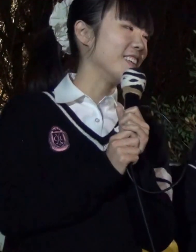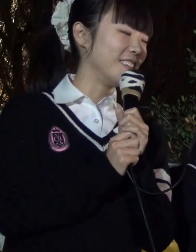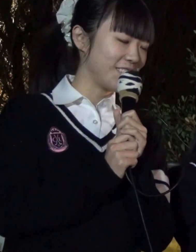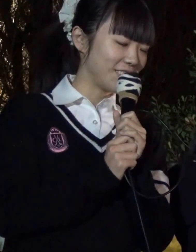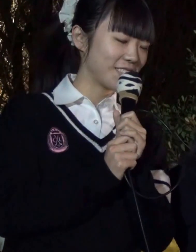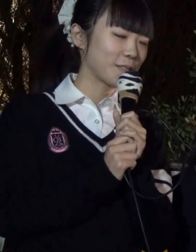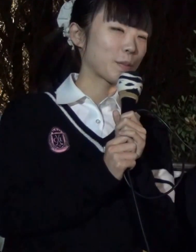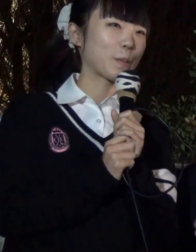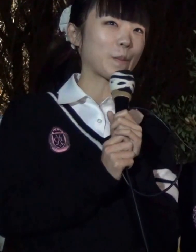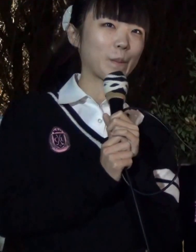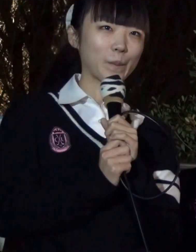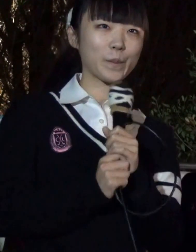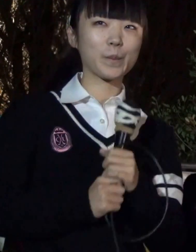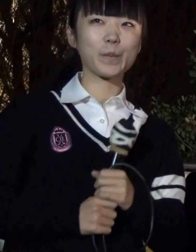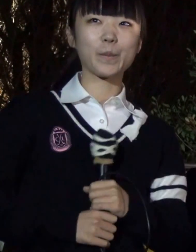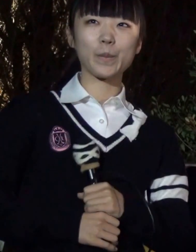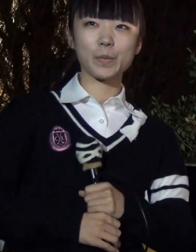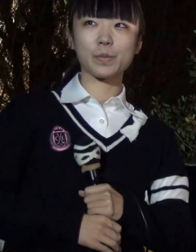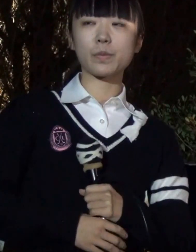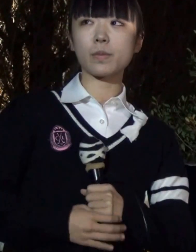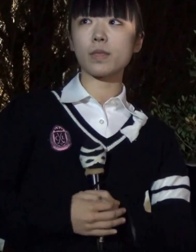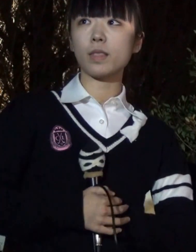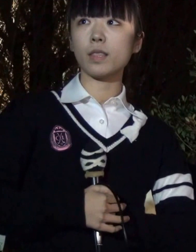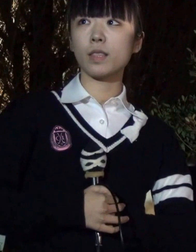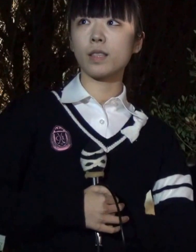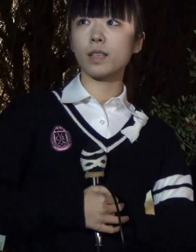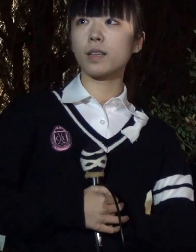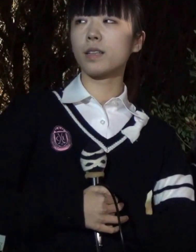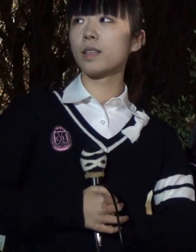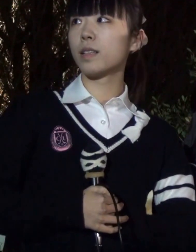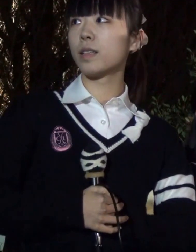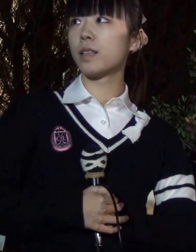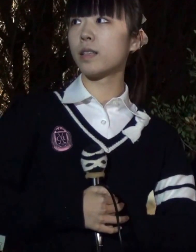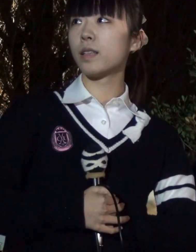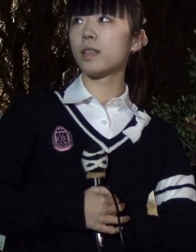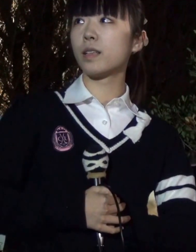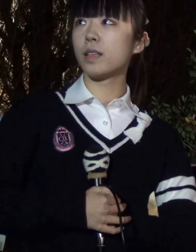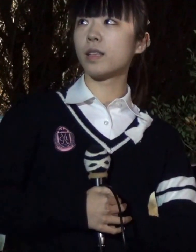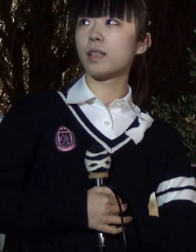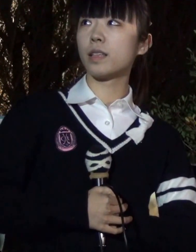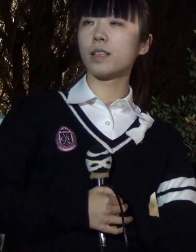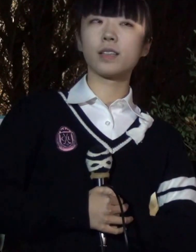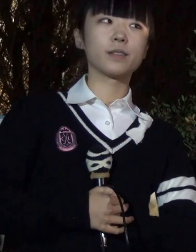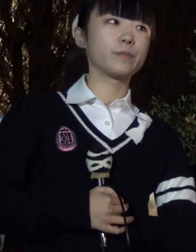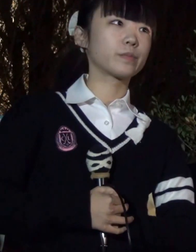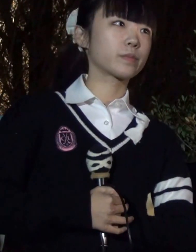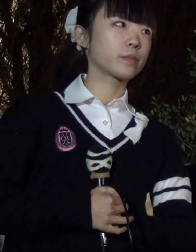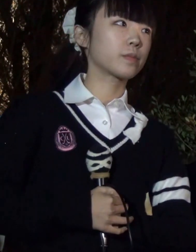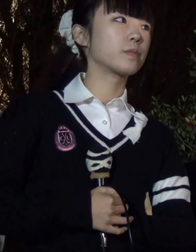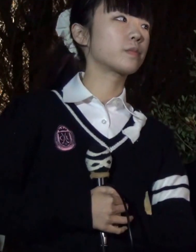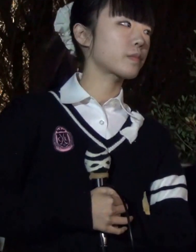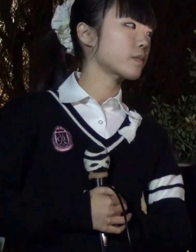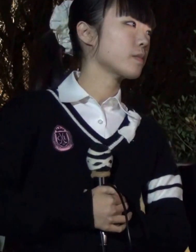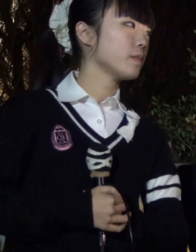ある そうですね、 息気になりそうですけども、じゃあ最後にもう一回練習して本番の方に行きたいと思います